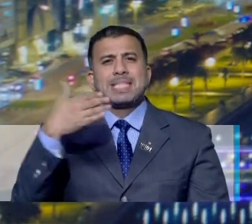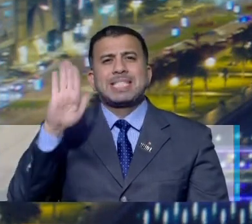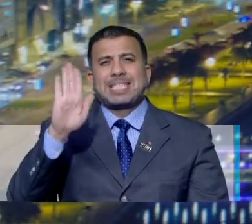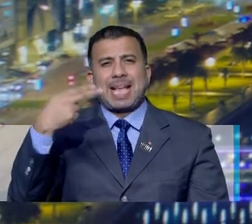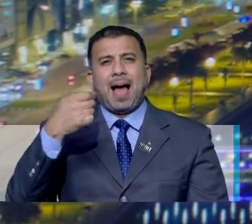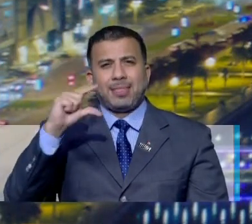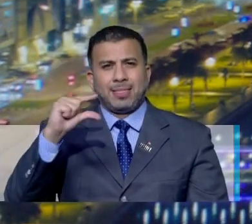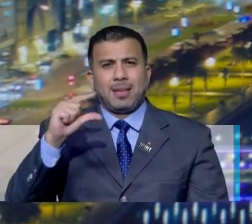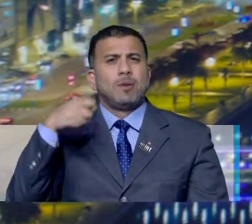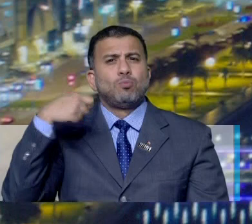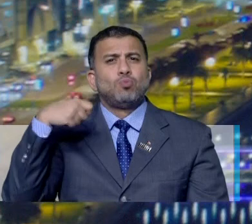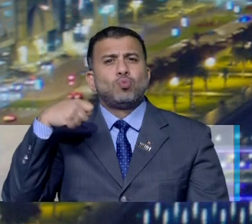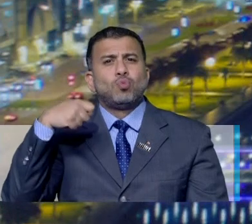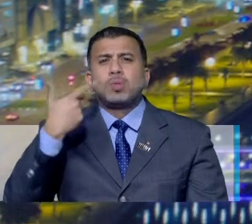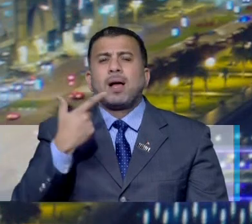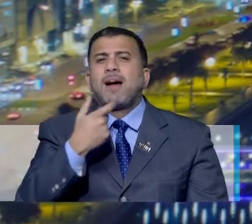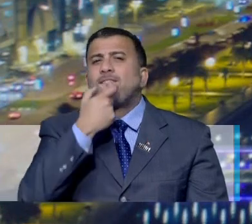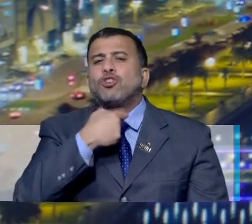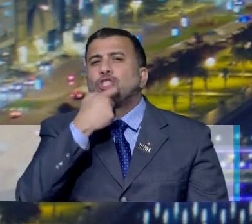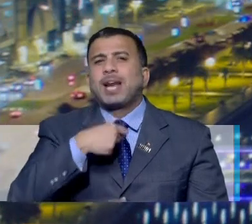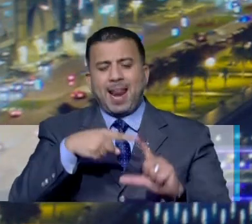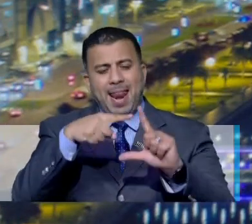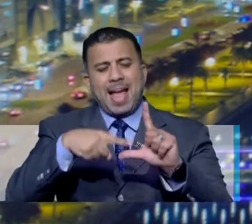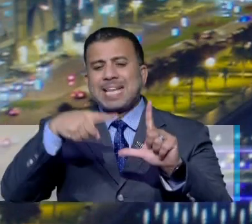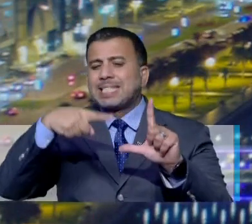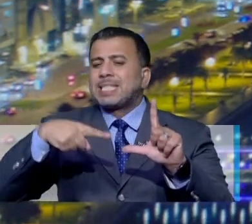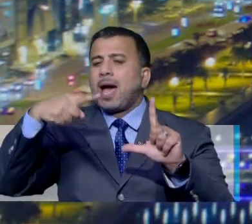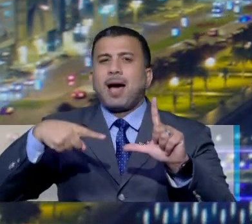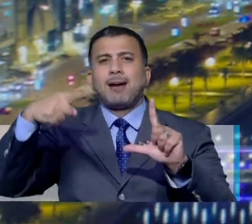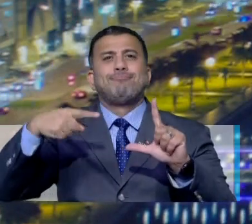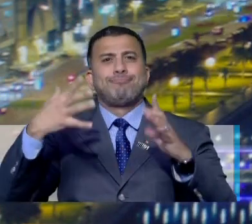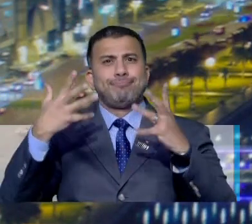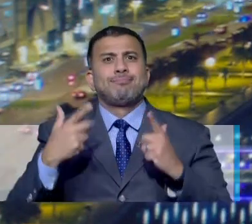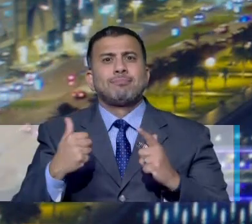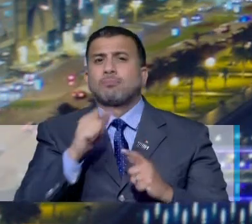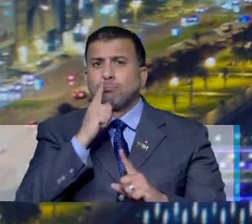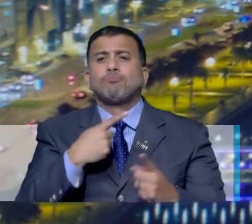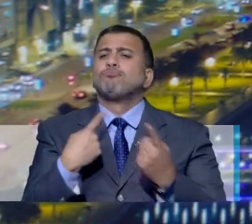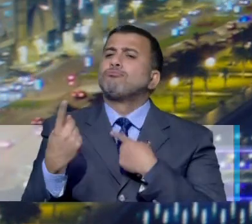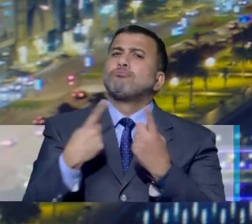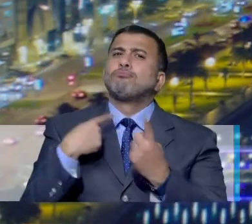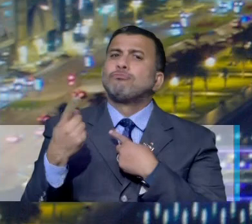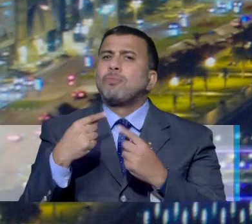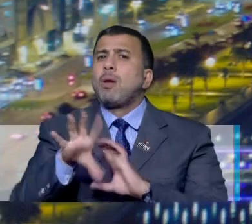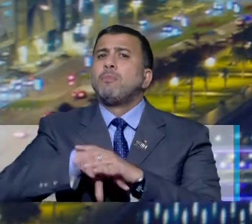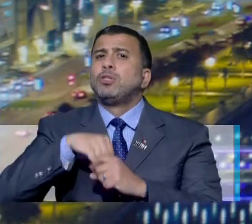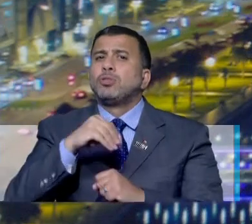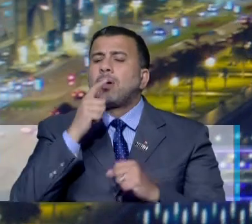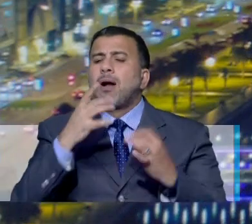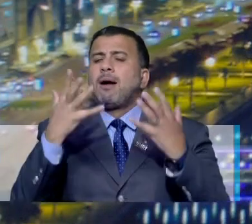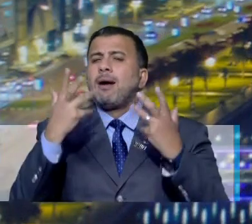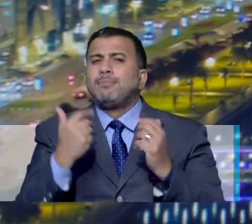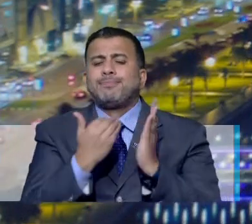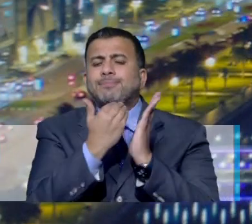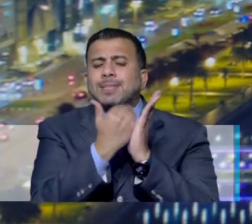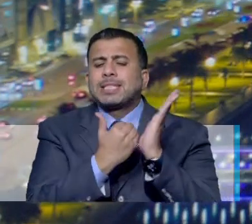سعد مدير مركز الفجيره للاحصاء واطلع سموه خلال اللقاء على نتائج مشروع المسح